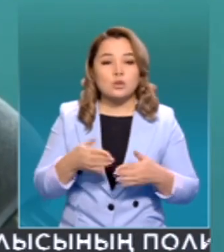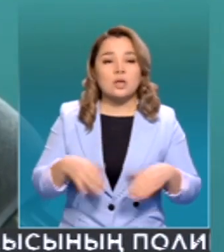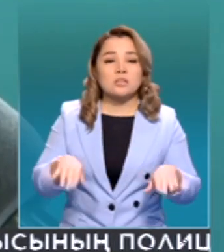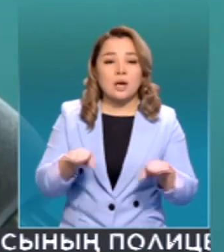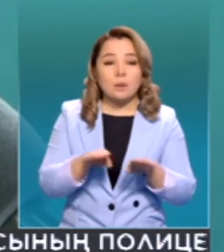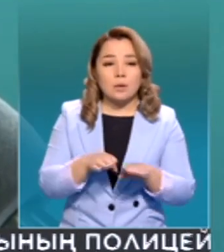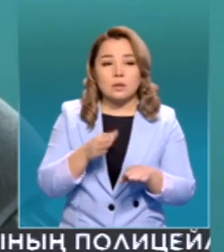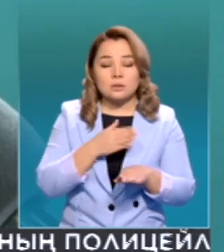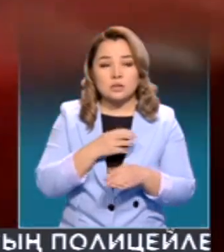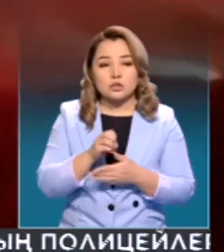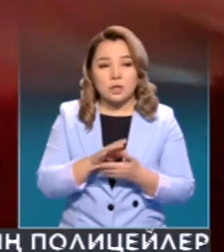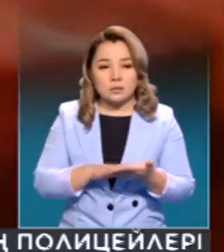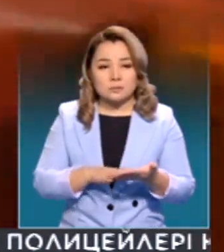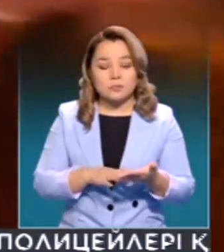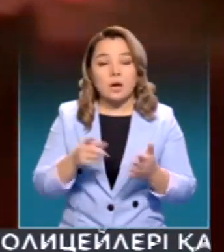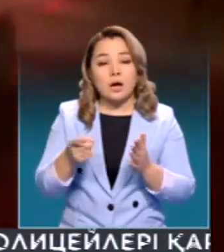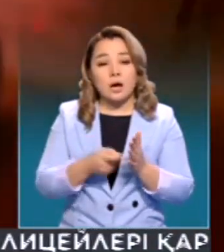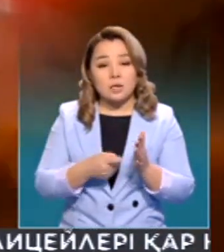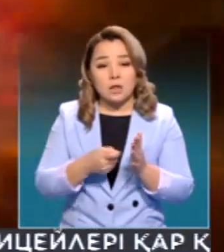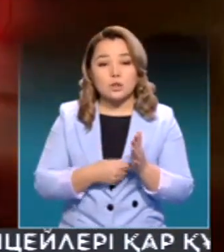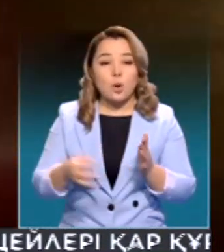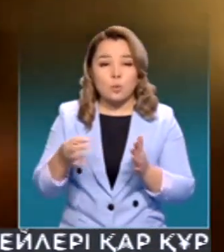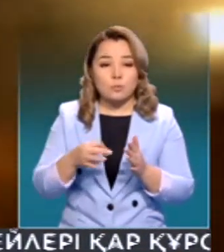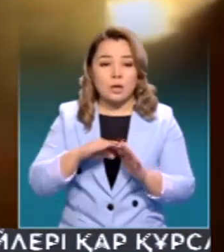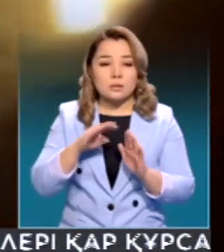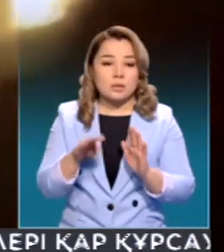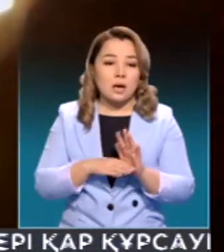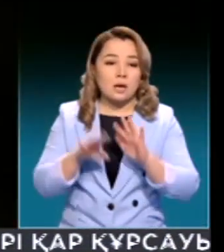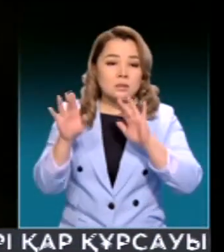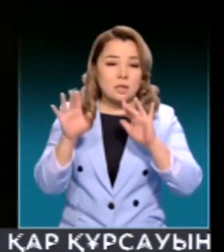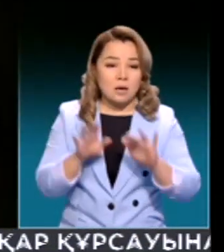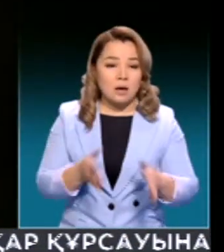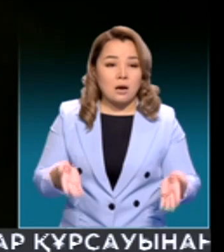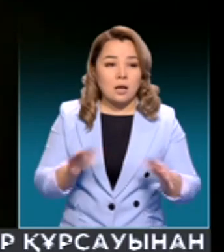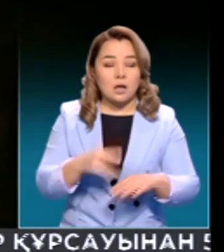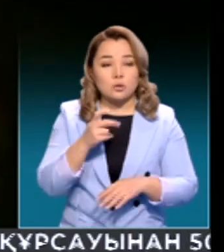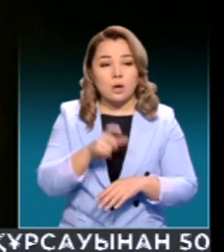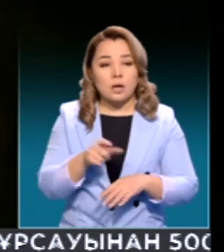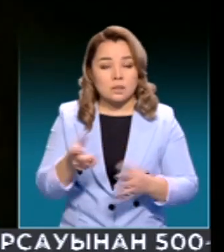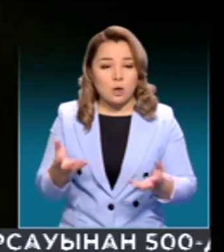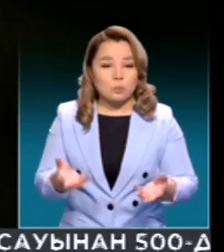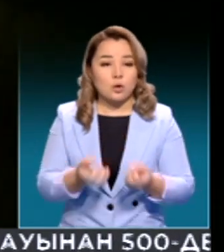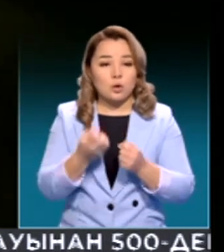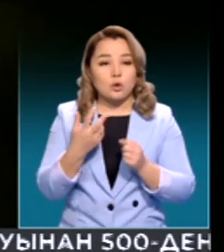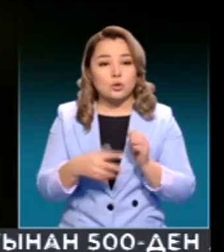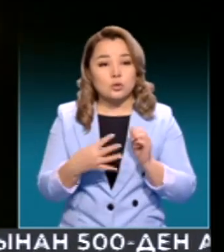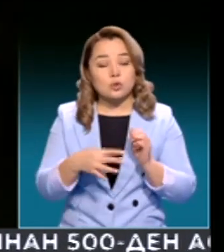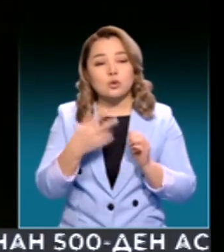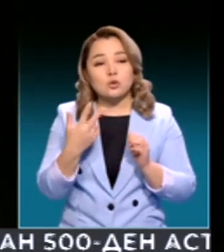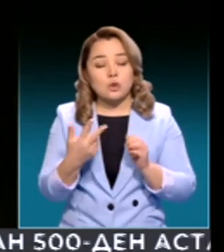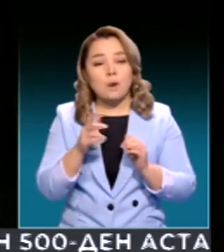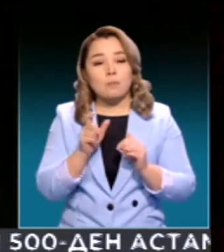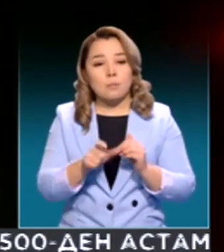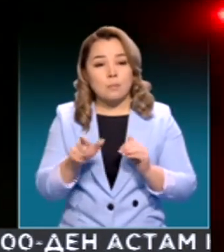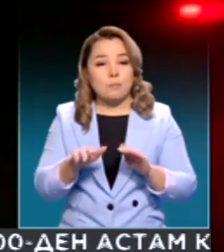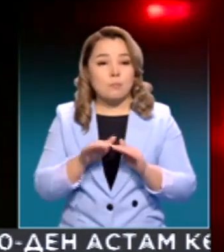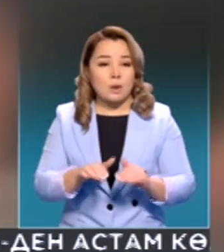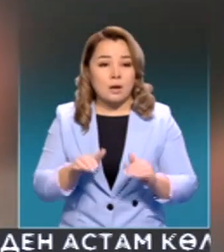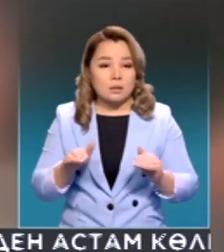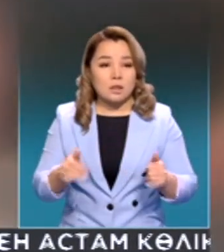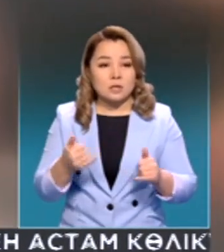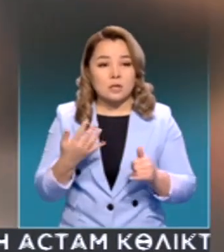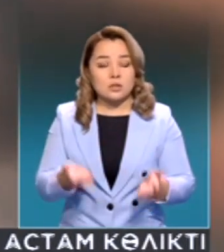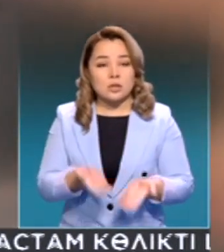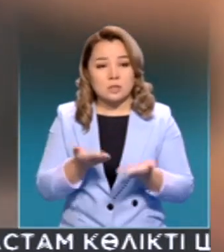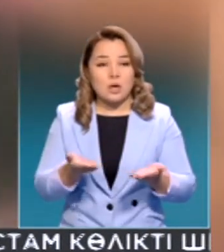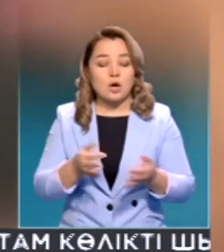кіруге мүмкіндік болмай отыр. Қарағанды облысында да қар құрсауында қалған 200 адам құтқарылды. Оның 43-і бала. Өткен түнде аймақтағы жолдарда 80 жеңіл